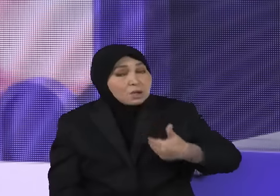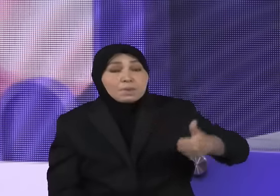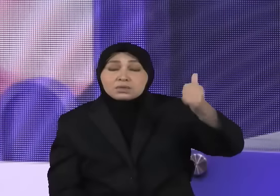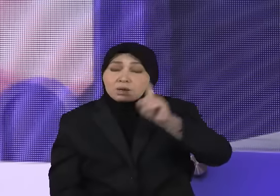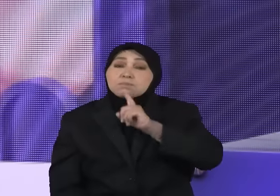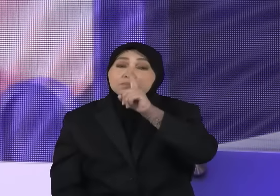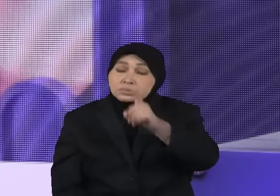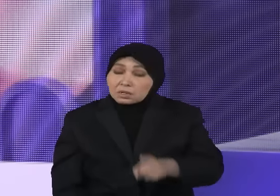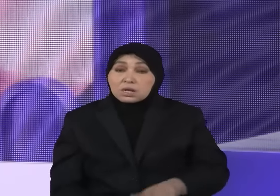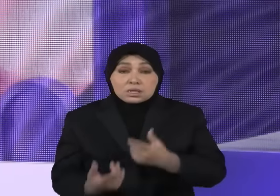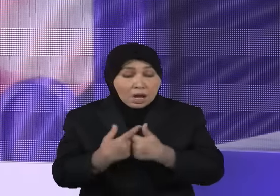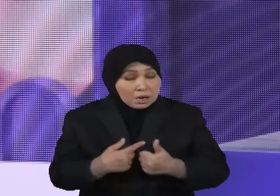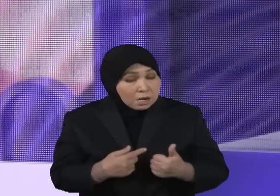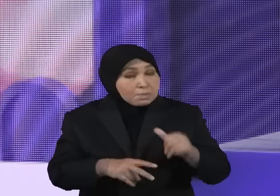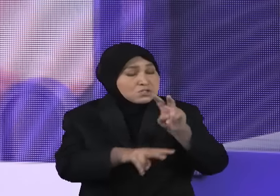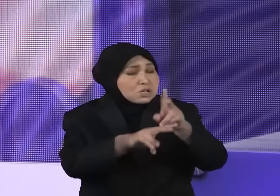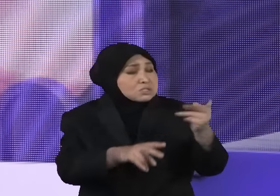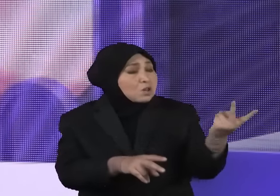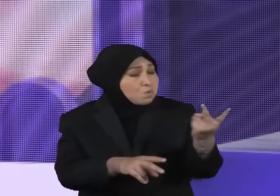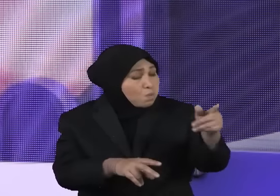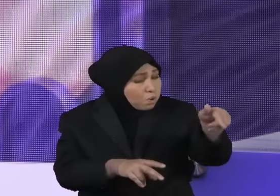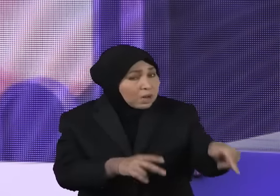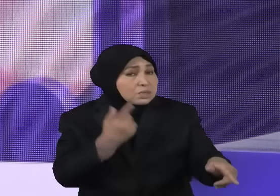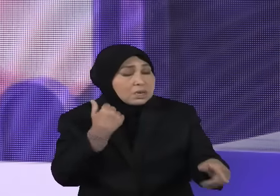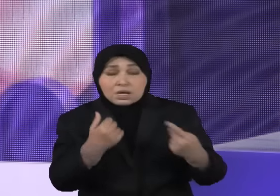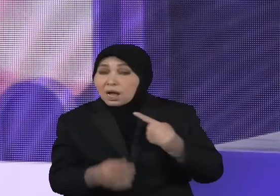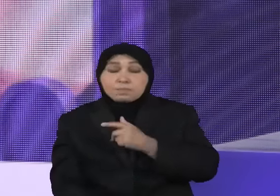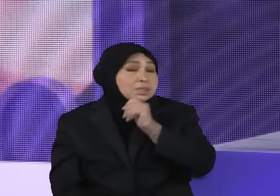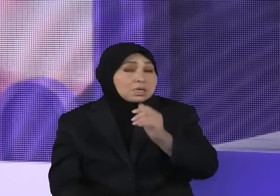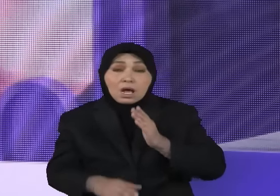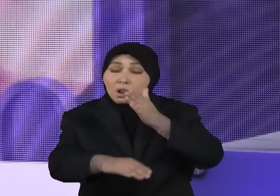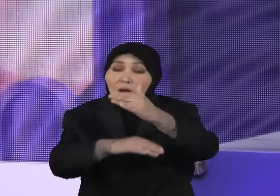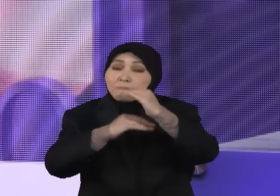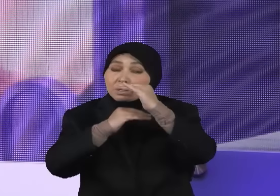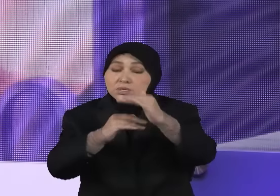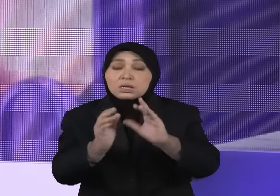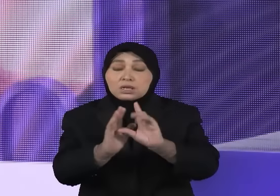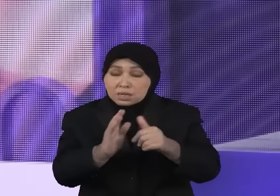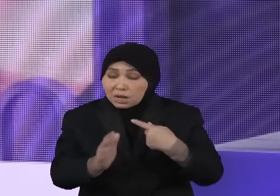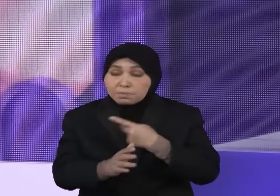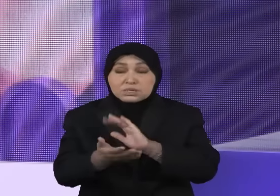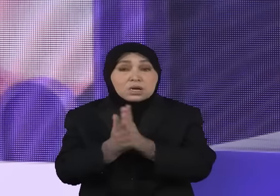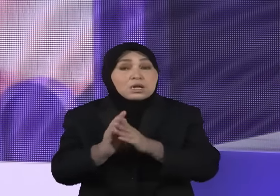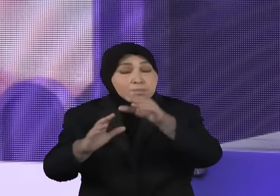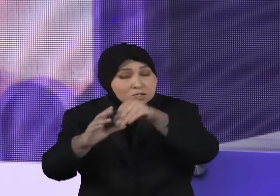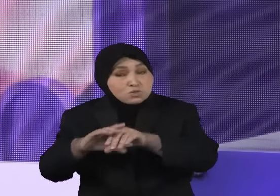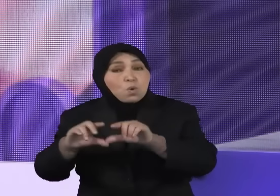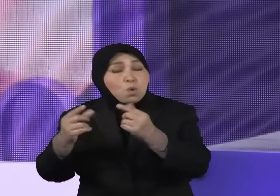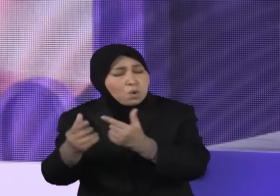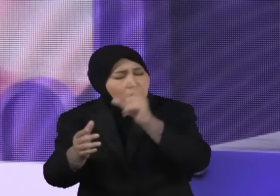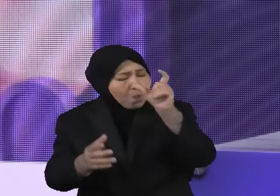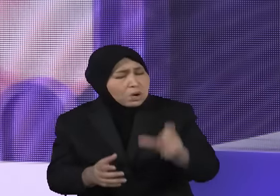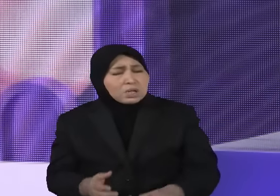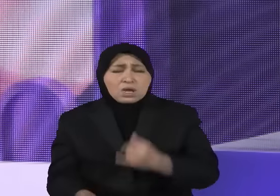benar daripada kesaksian dua orang tadi dan kami tidak akan melampau batas. Nanti kami jadi orang yang zalim,